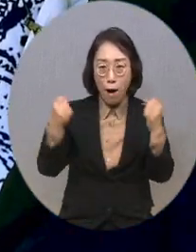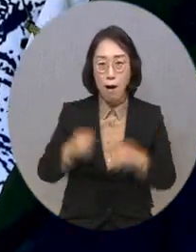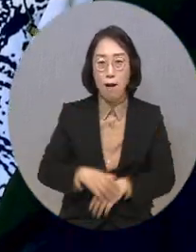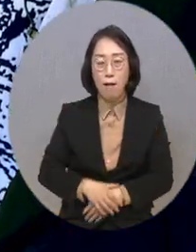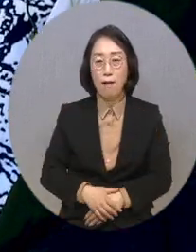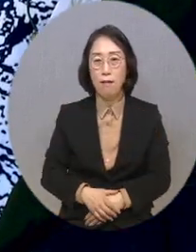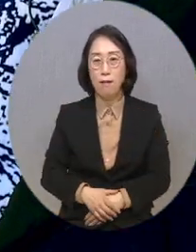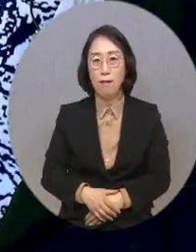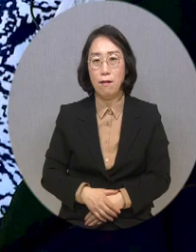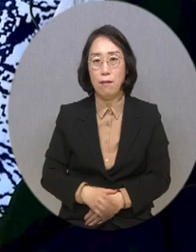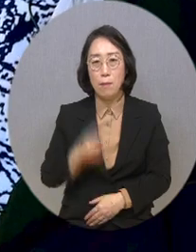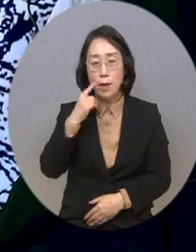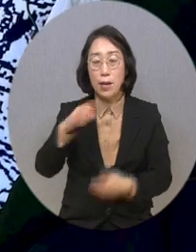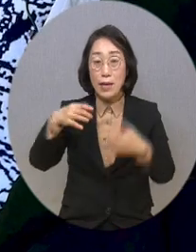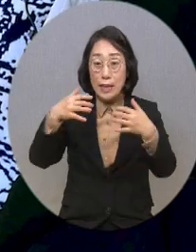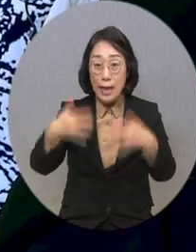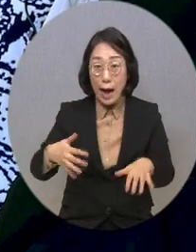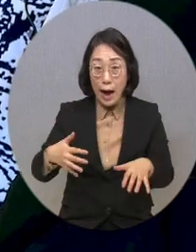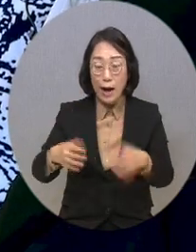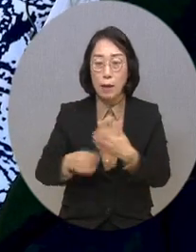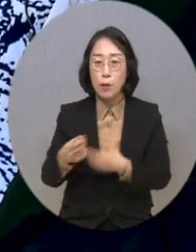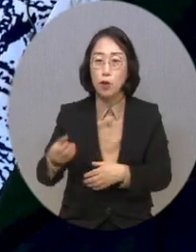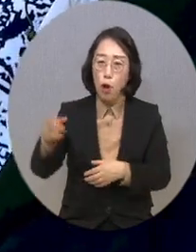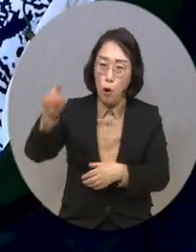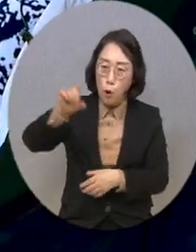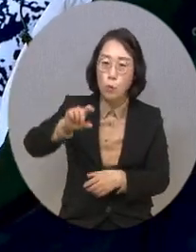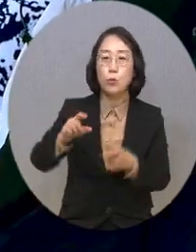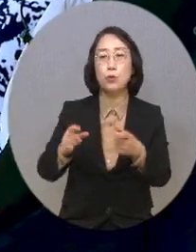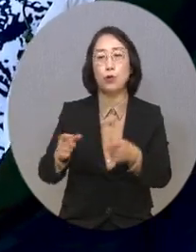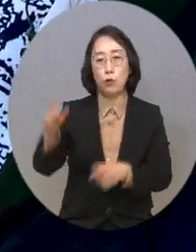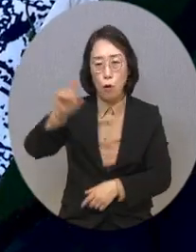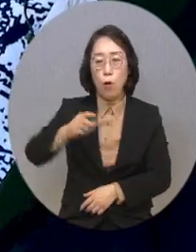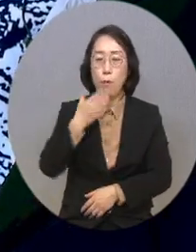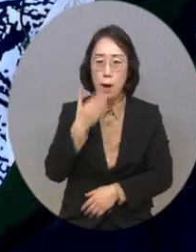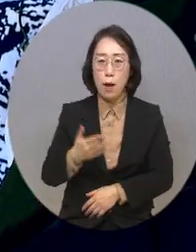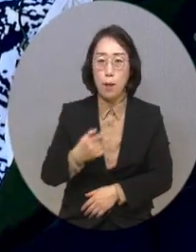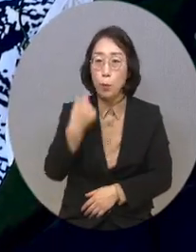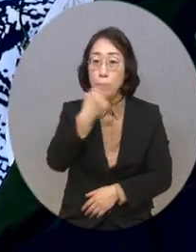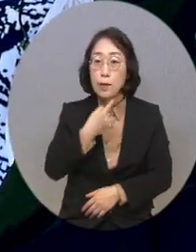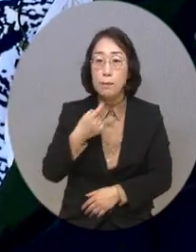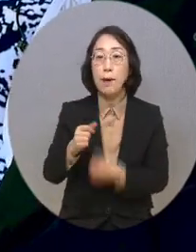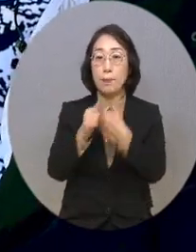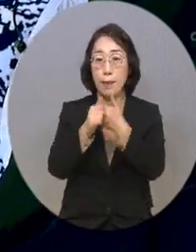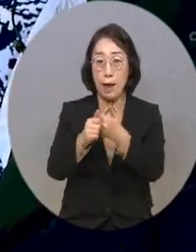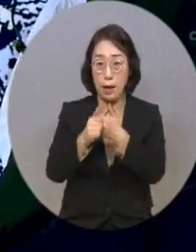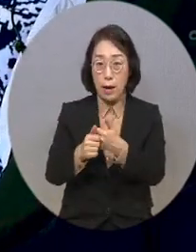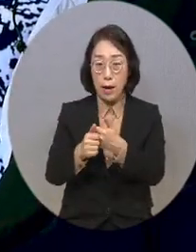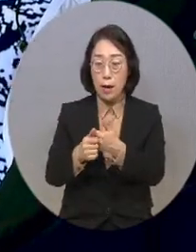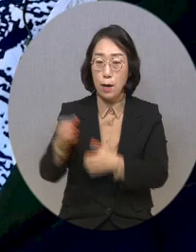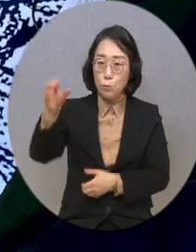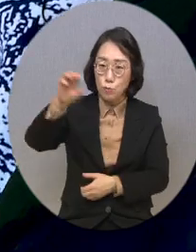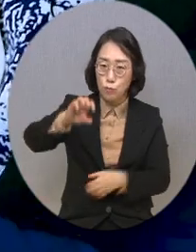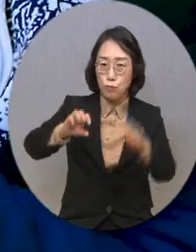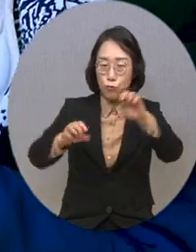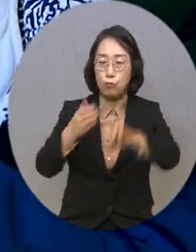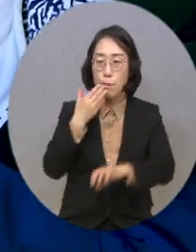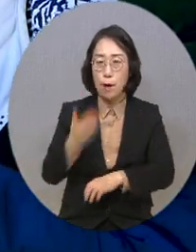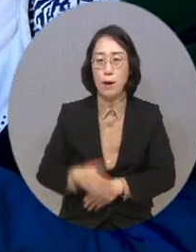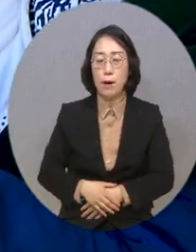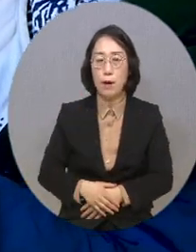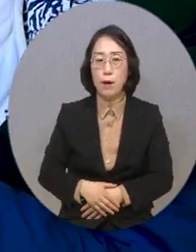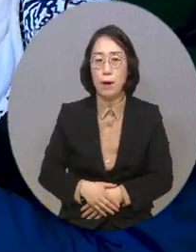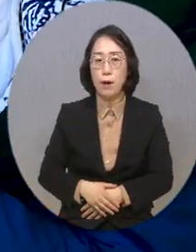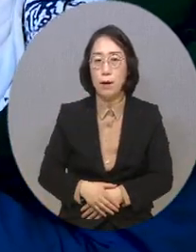더 연하면 원액을 더 넣어도 돼요. 맛있다. 그러니까 본인 입맛에 따라서 제조가 가능하니까